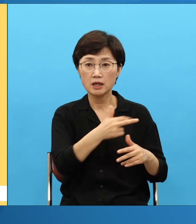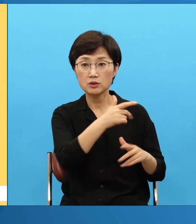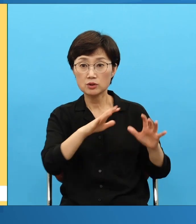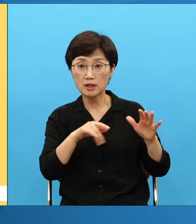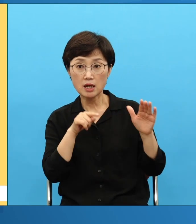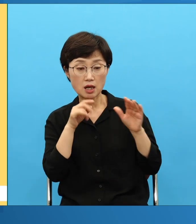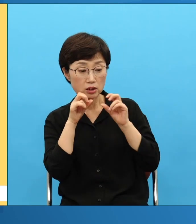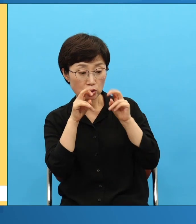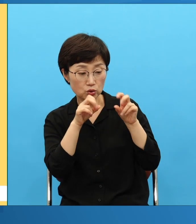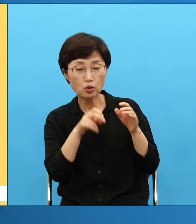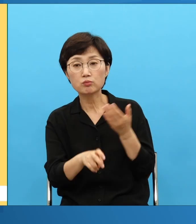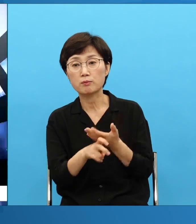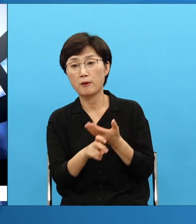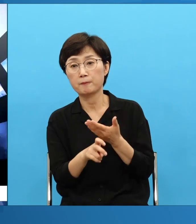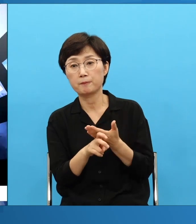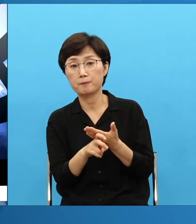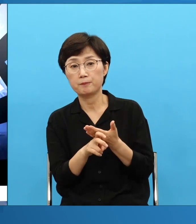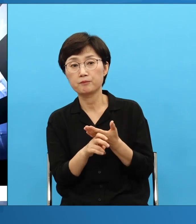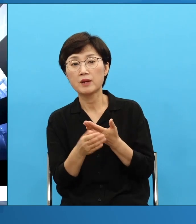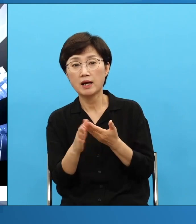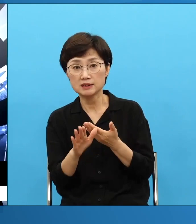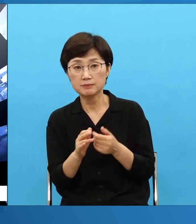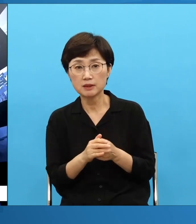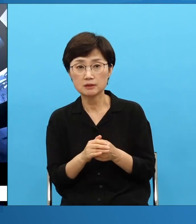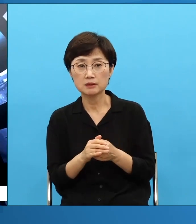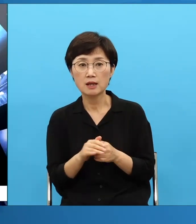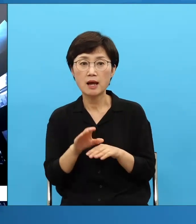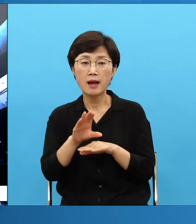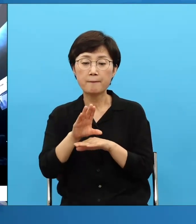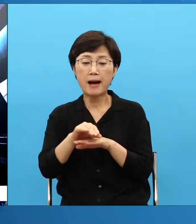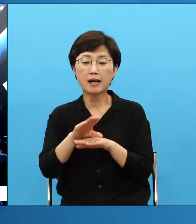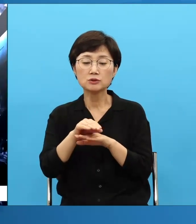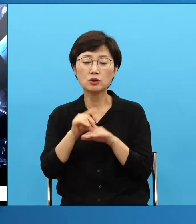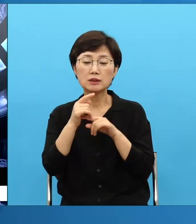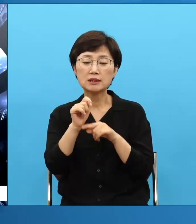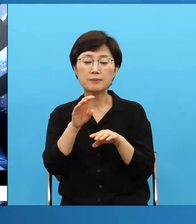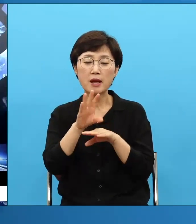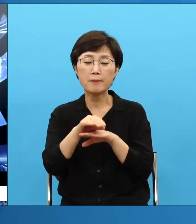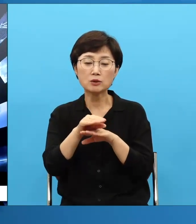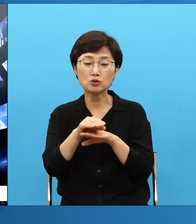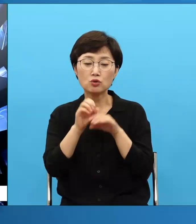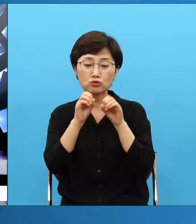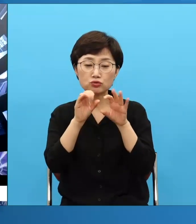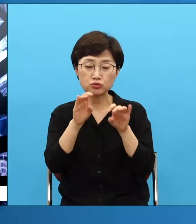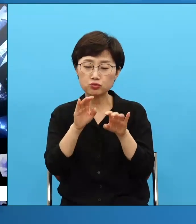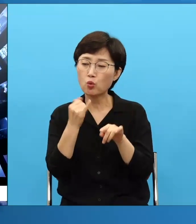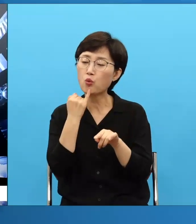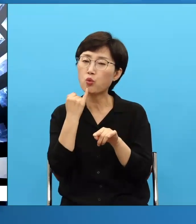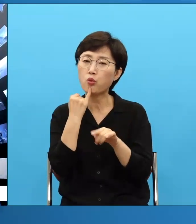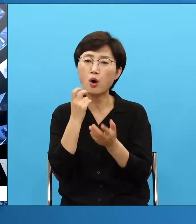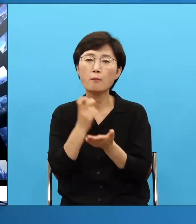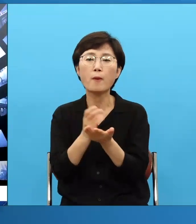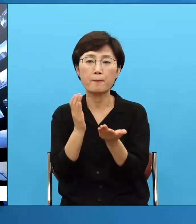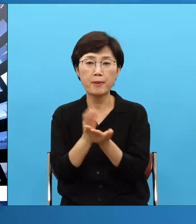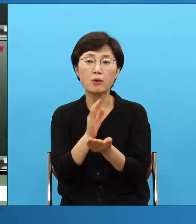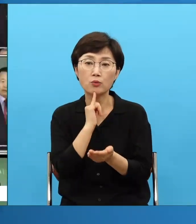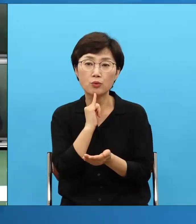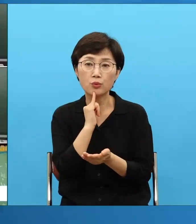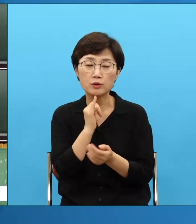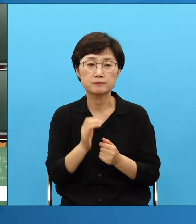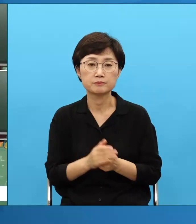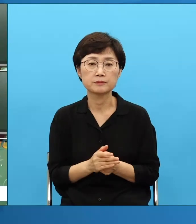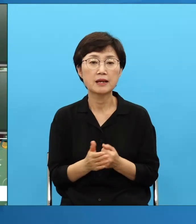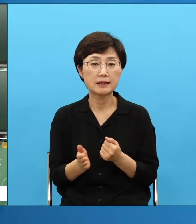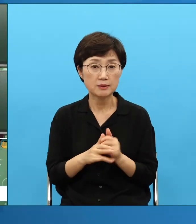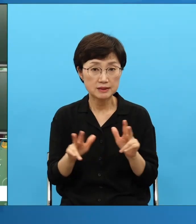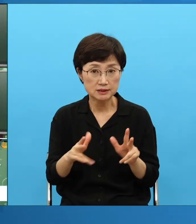인도네시아에서 전도는 불법이지만 방송으로 복음을 전파하는 것은 아직까지 법으로 금지하지 않고 있어.